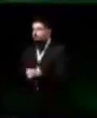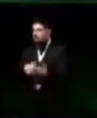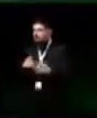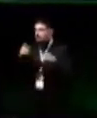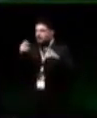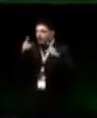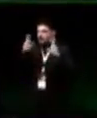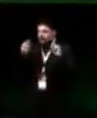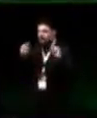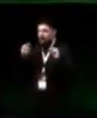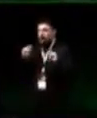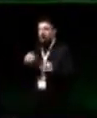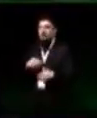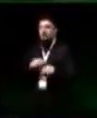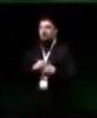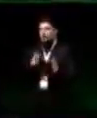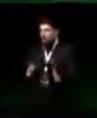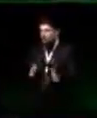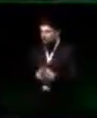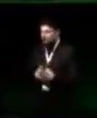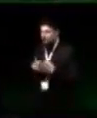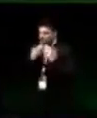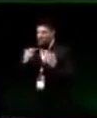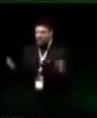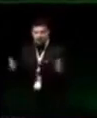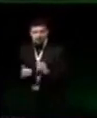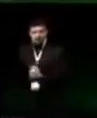a chi ci ha portato fino a qui.